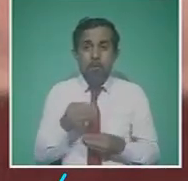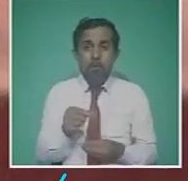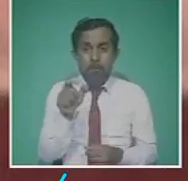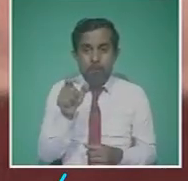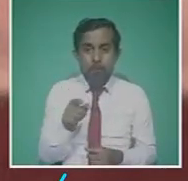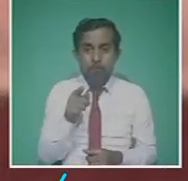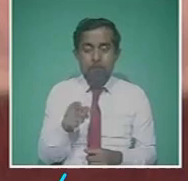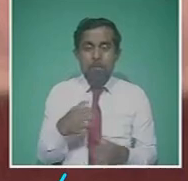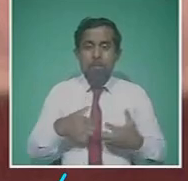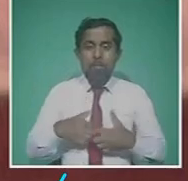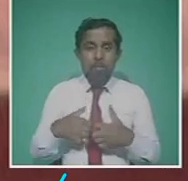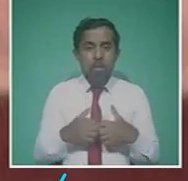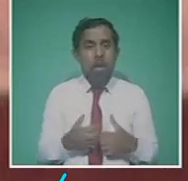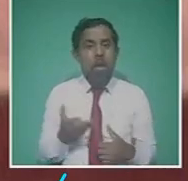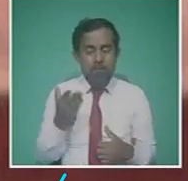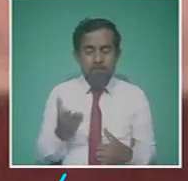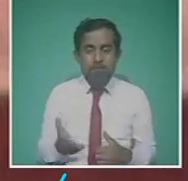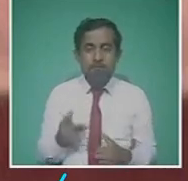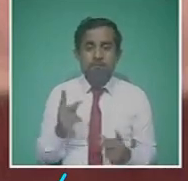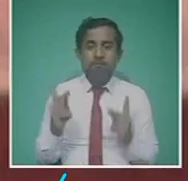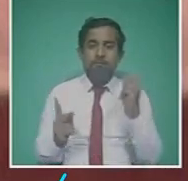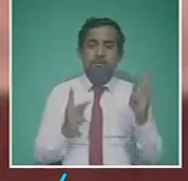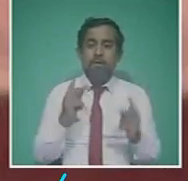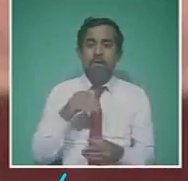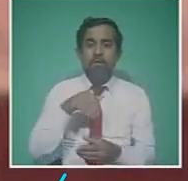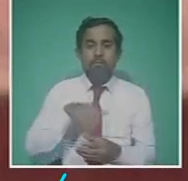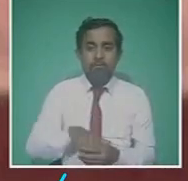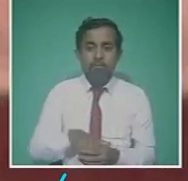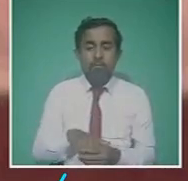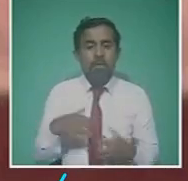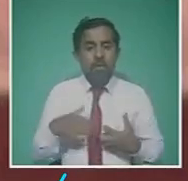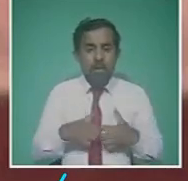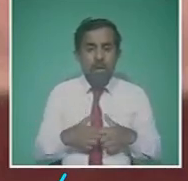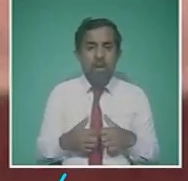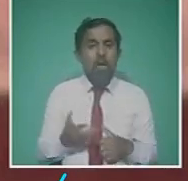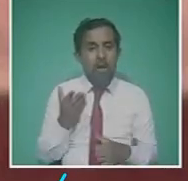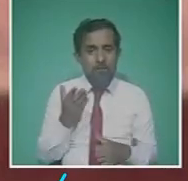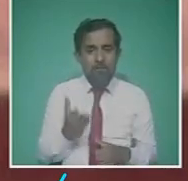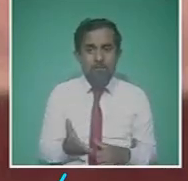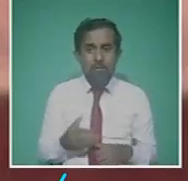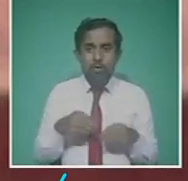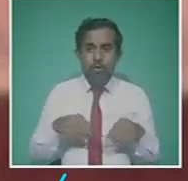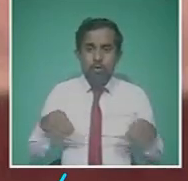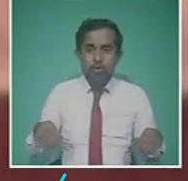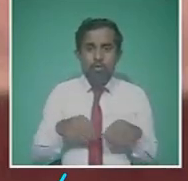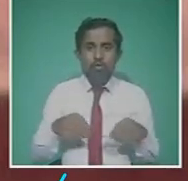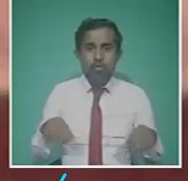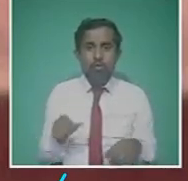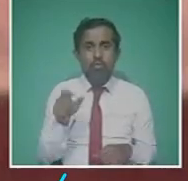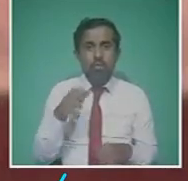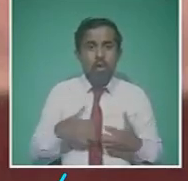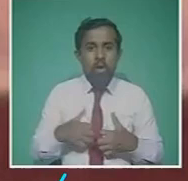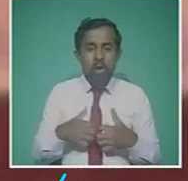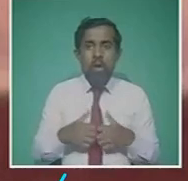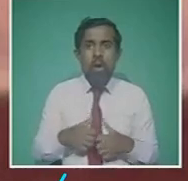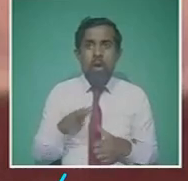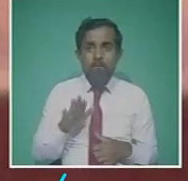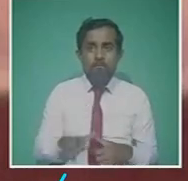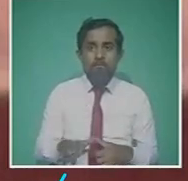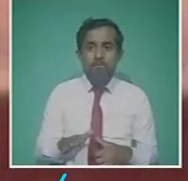ව්‍යාපාරිකයට ගැටලුවක් තියෙනවා. සංචාරක ශේෂ්ත්‍රයේ ඉන්න කෙනාට ගැටලුවක් තියෙනවා. කෘෂි කර්මාන්තයේ ඉන්න කෙනාට ගැටලුවක්